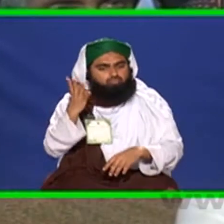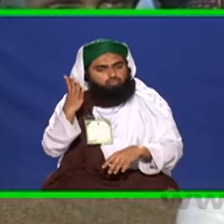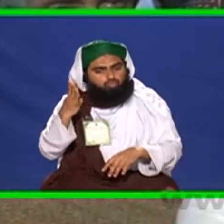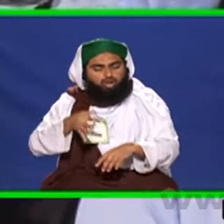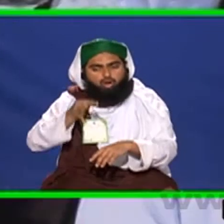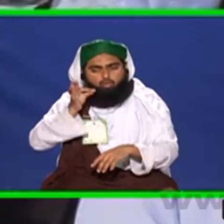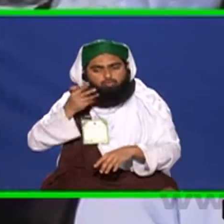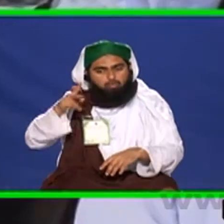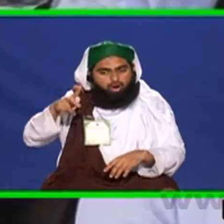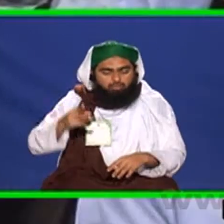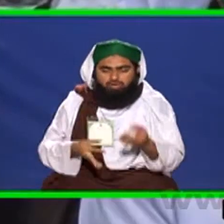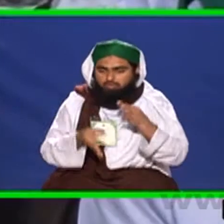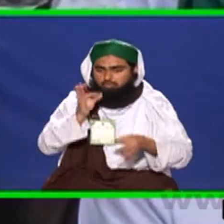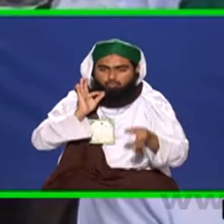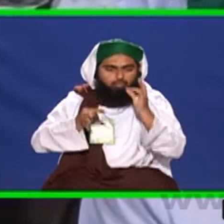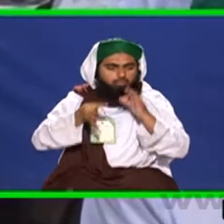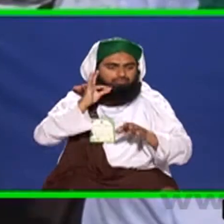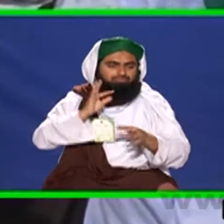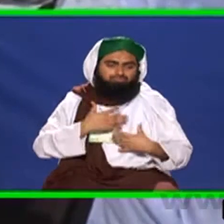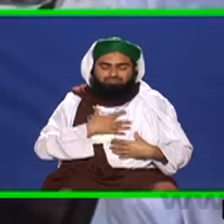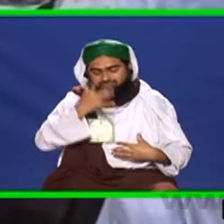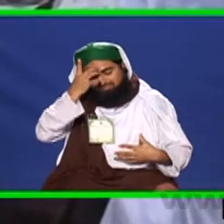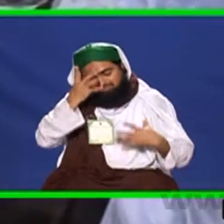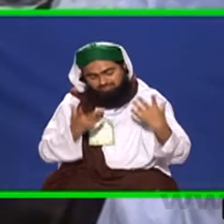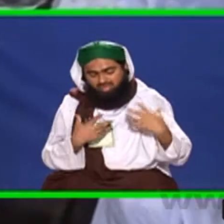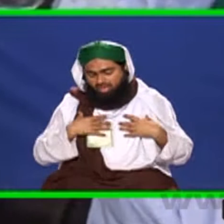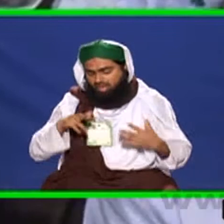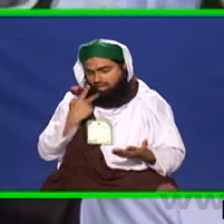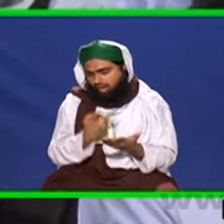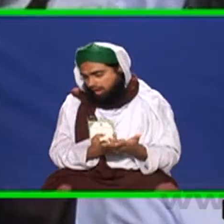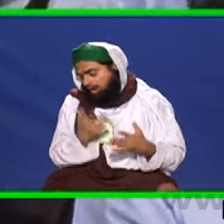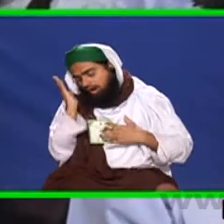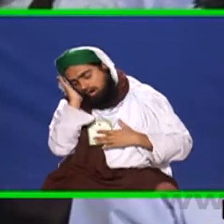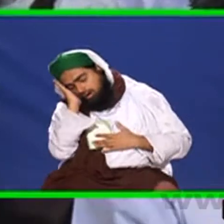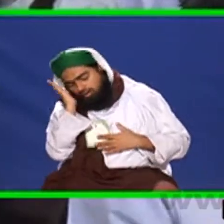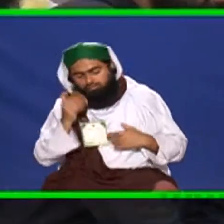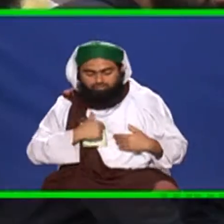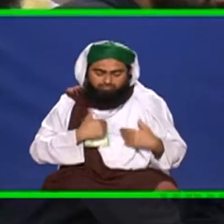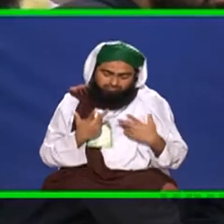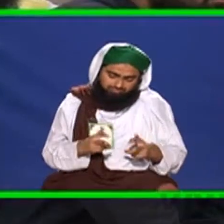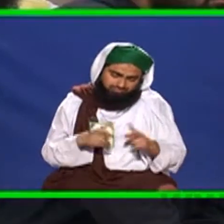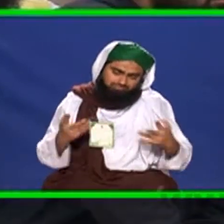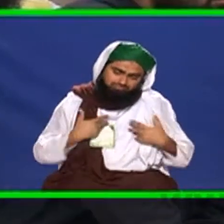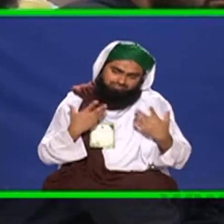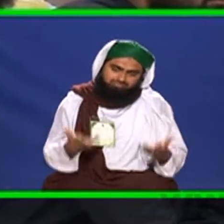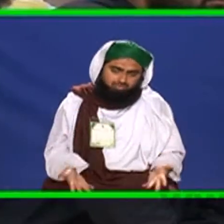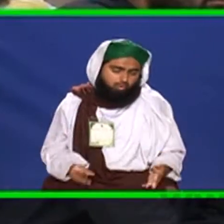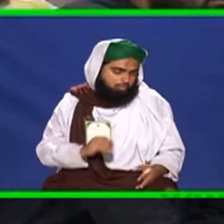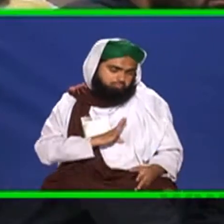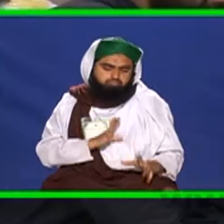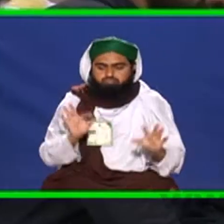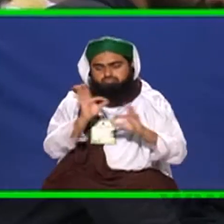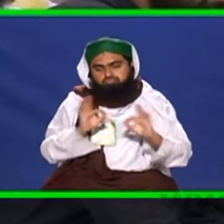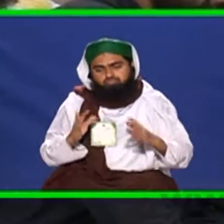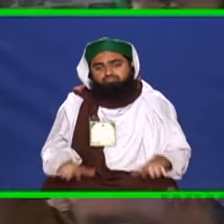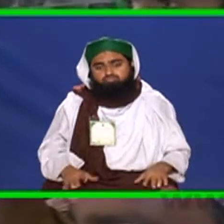जाएगा, ओवर टाइम इसमें चल जाएगा, 3 के 2 नहीं हो सकते कमर सीधी में हमारा क्या और वो